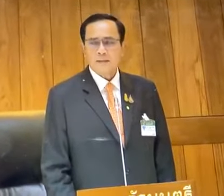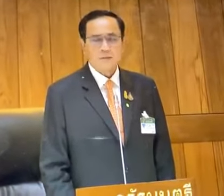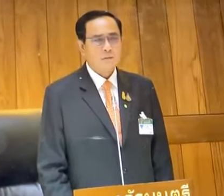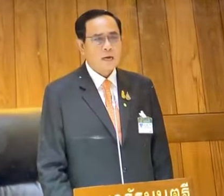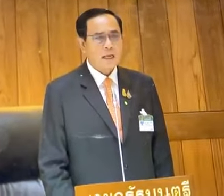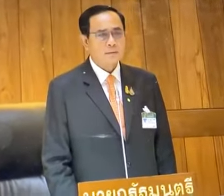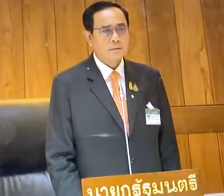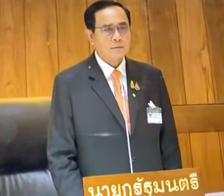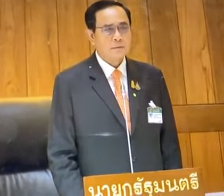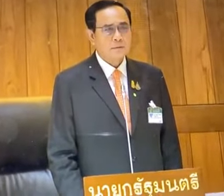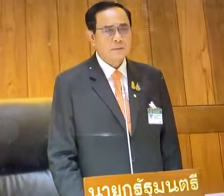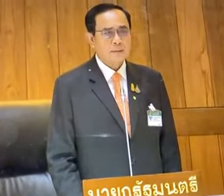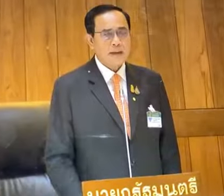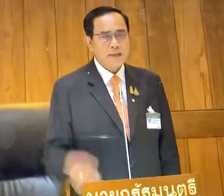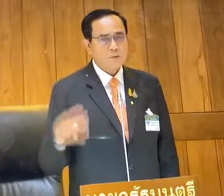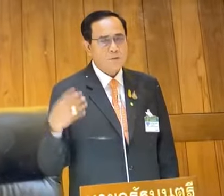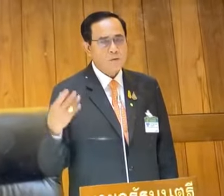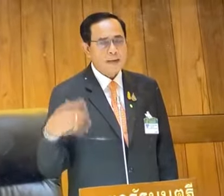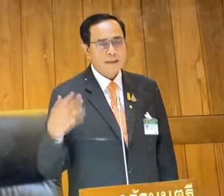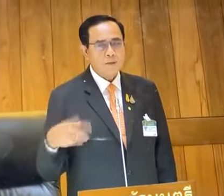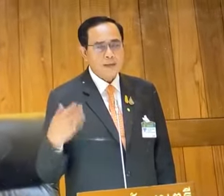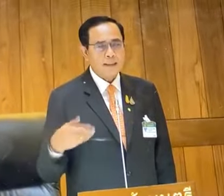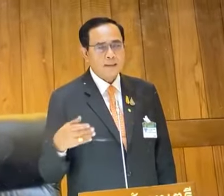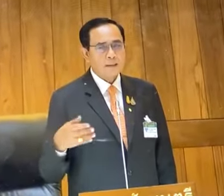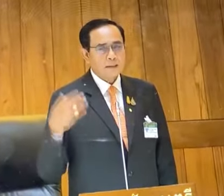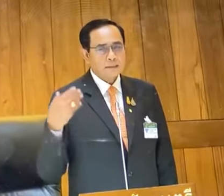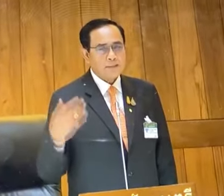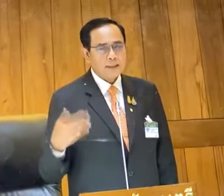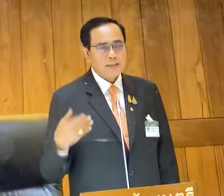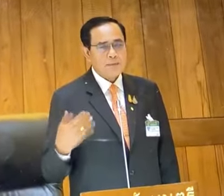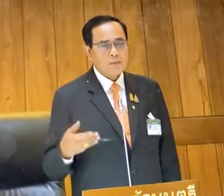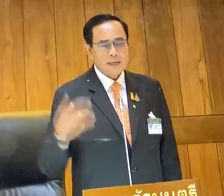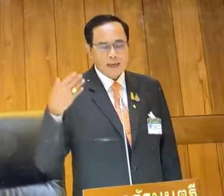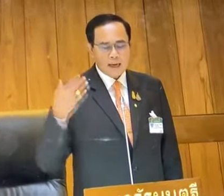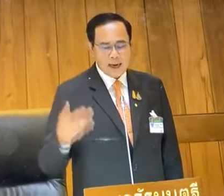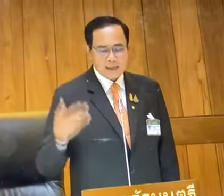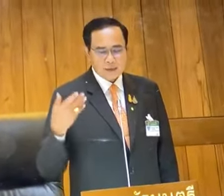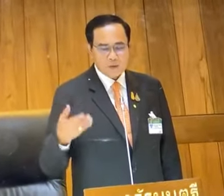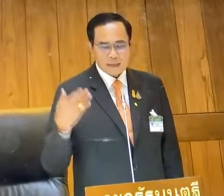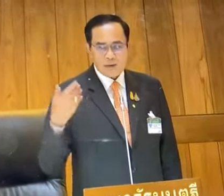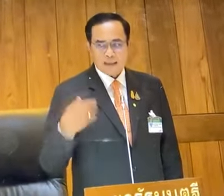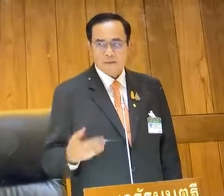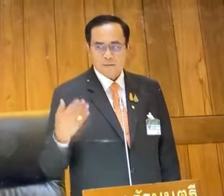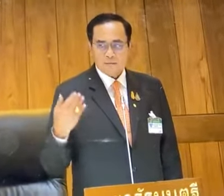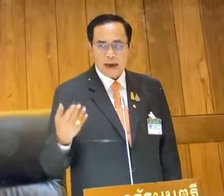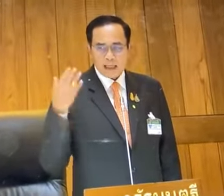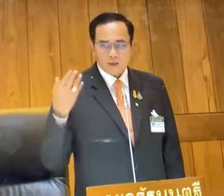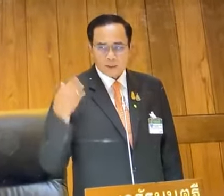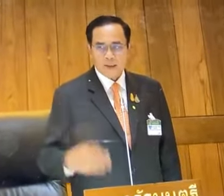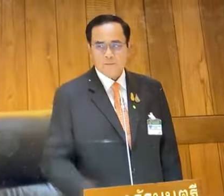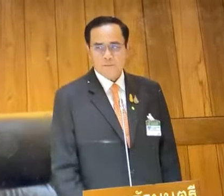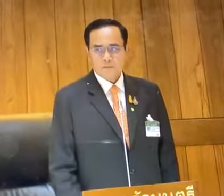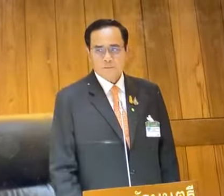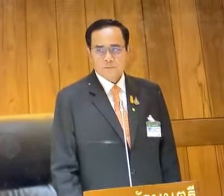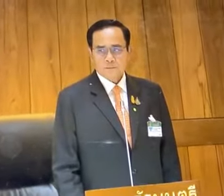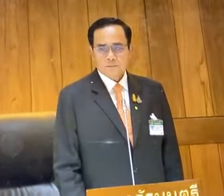ไงโครงการที่พามาทุกประมาณที่ลงมาเนี่ยสมัยรัฐบาลผมเนี่ยให้ทุกจังหวัดมากขึ้น